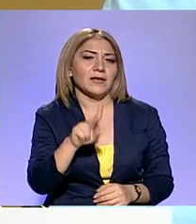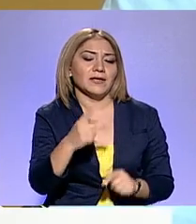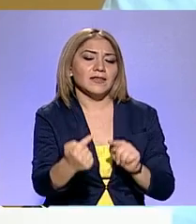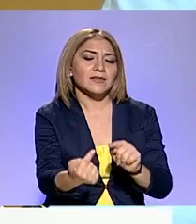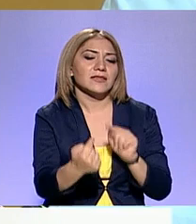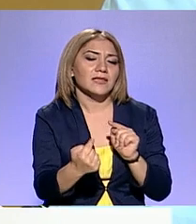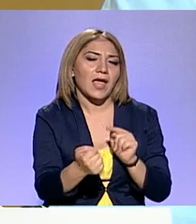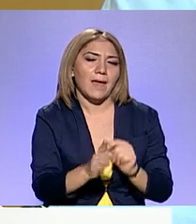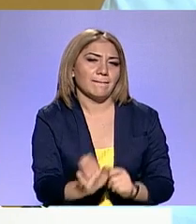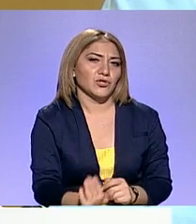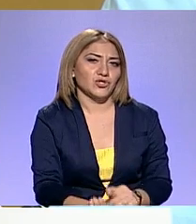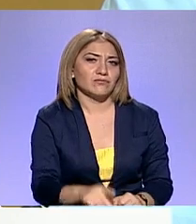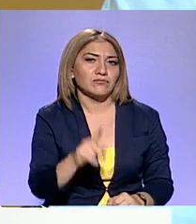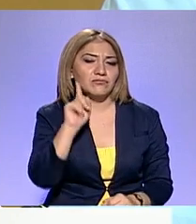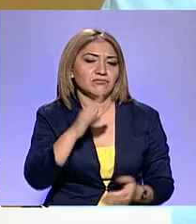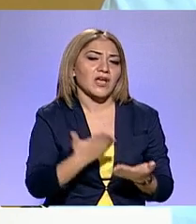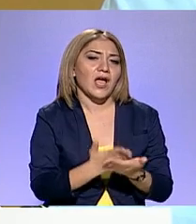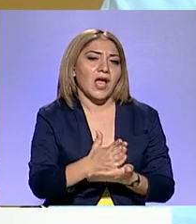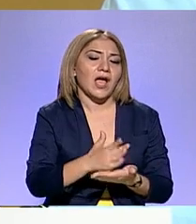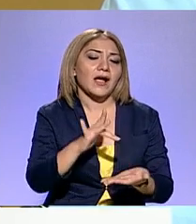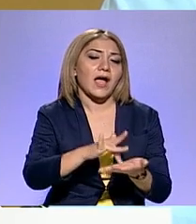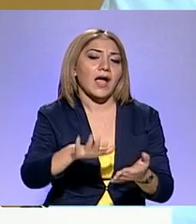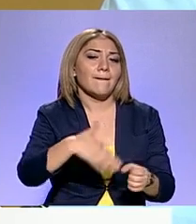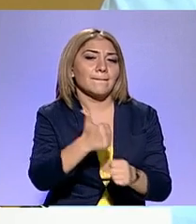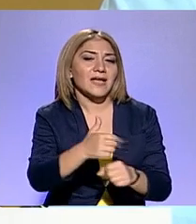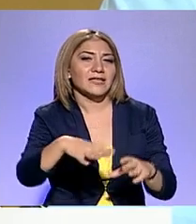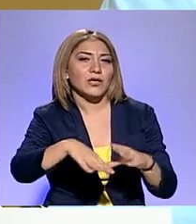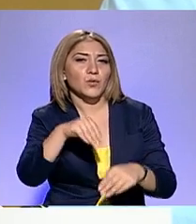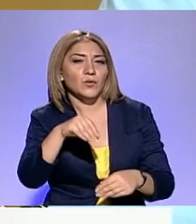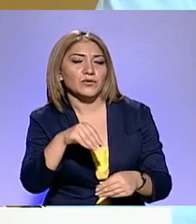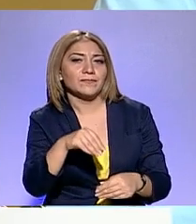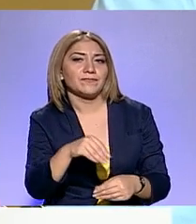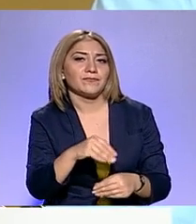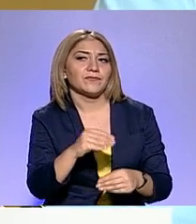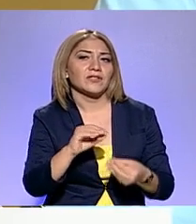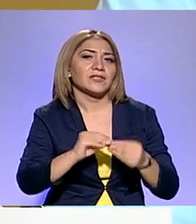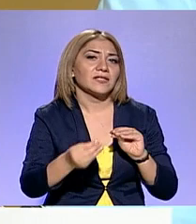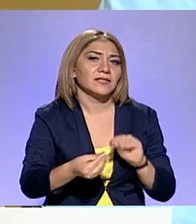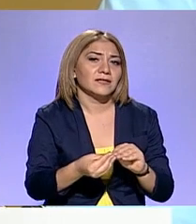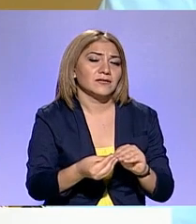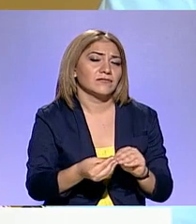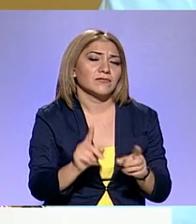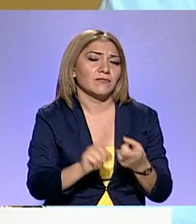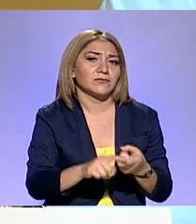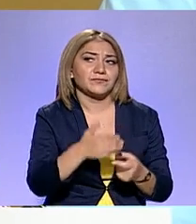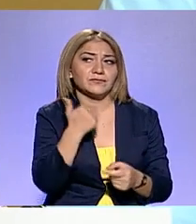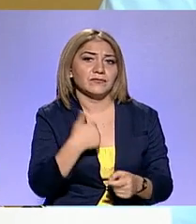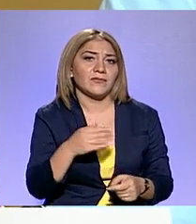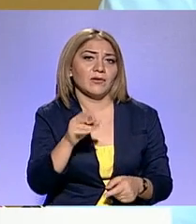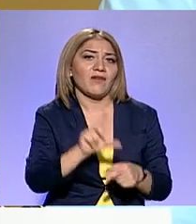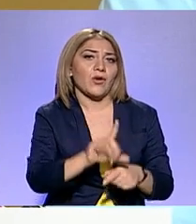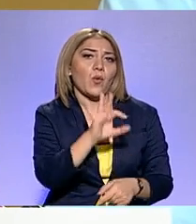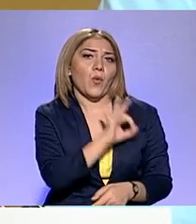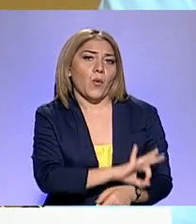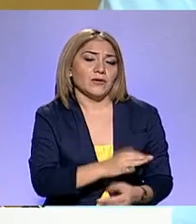նկատմամբ ճնշումը ունի քաղաքապետի ընտրությունների հետ որևէ խնդիր, ավելին, եթե նայեք, սա մեզ ավելի օգուտ է,